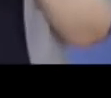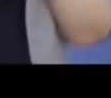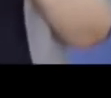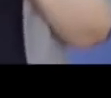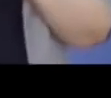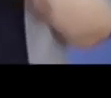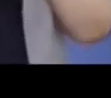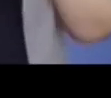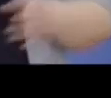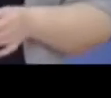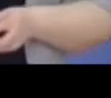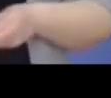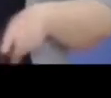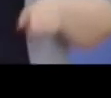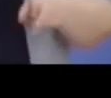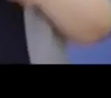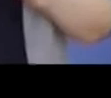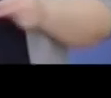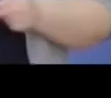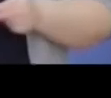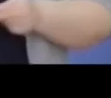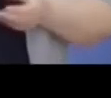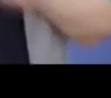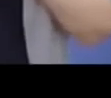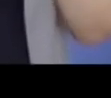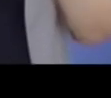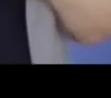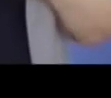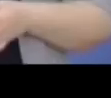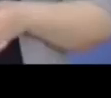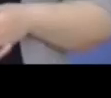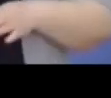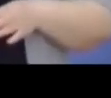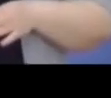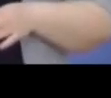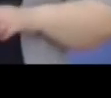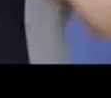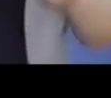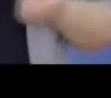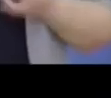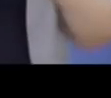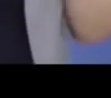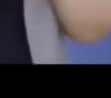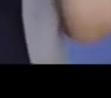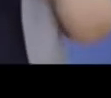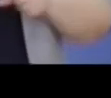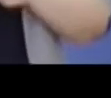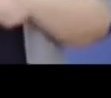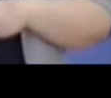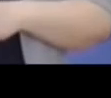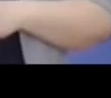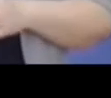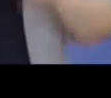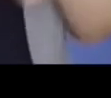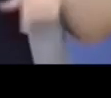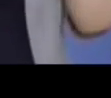електроенергією, природним газом для приготування їжі, підігріву води, користування холодною та гарячою водою. Для чого ми це робимо? Ми знаємо, що